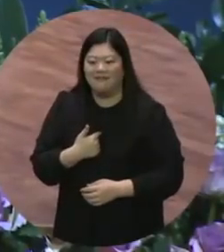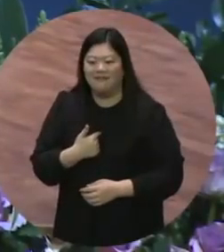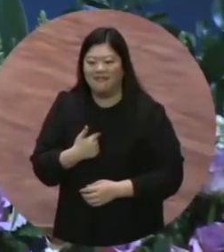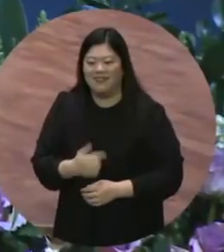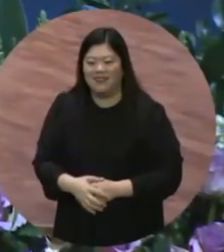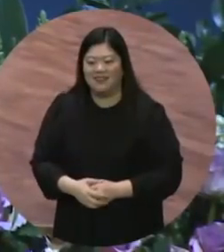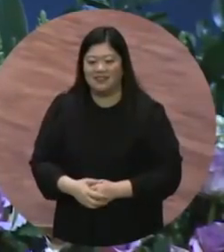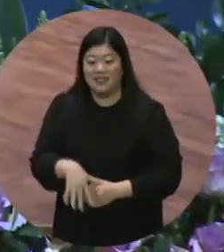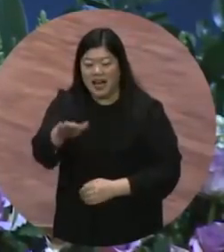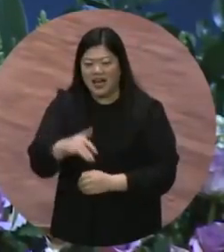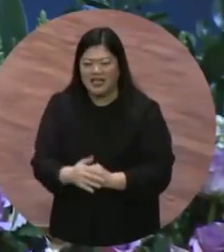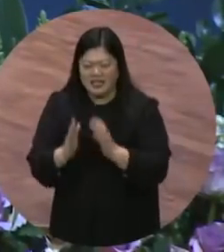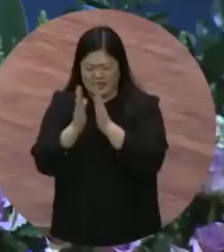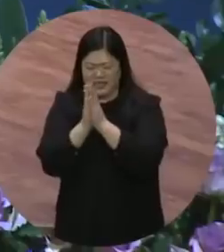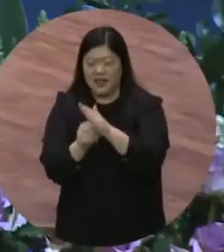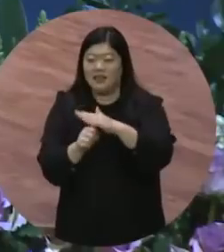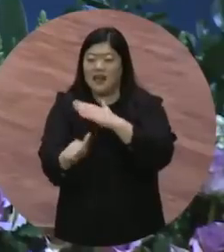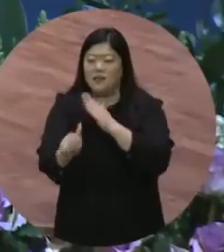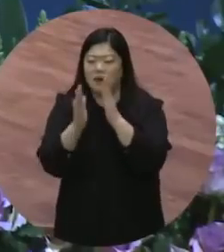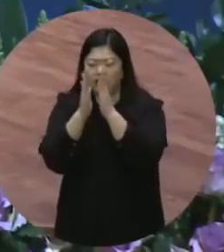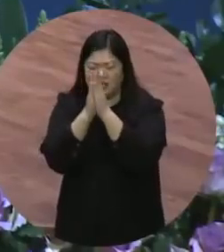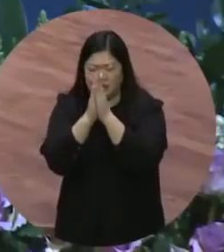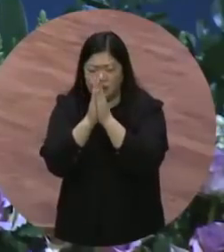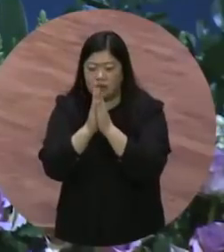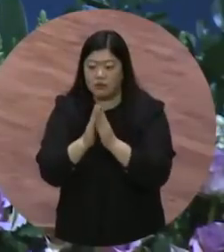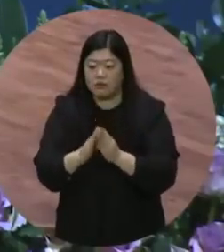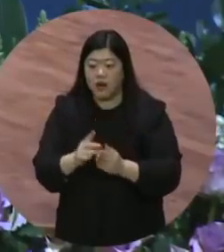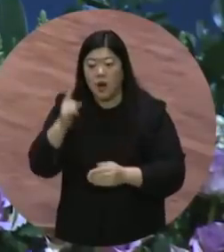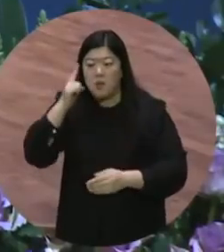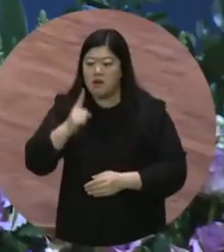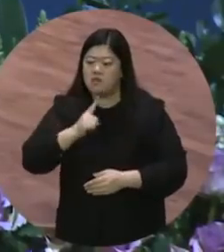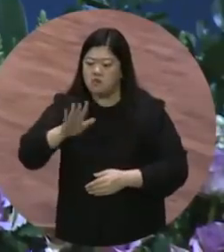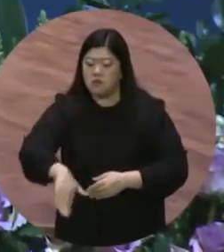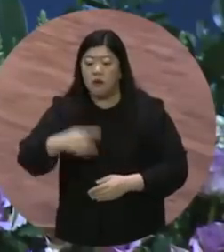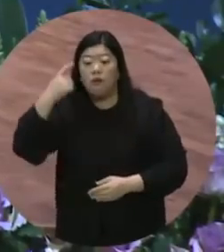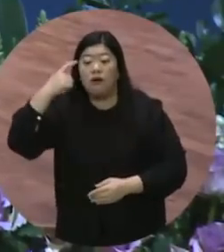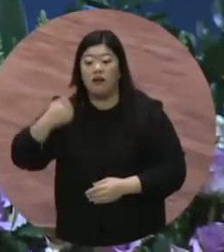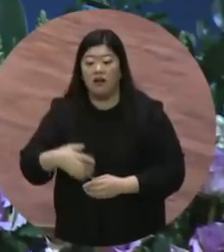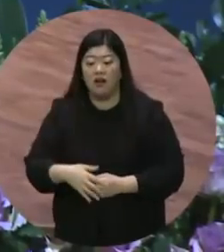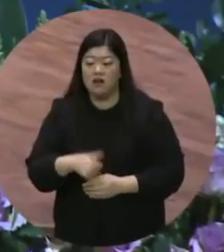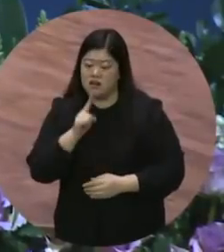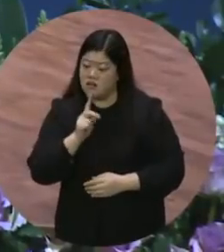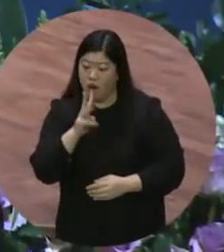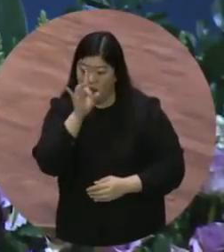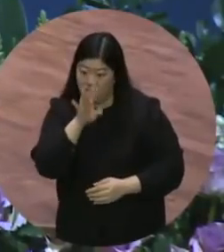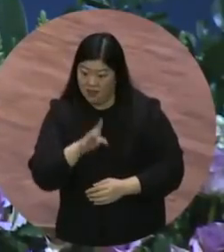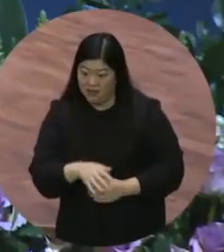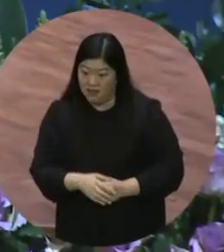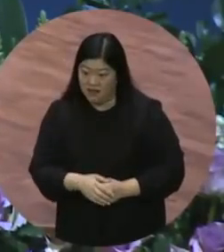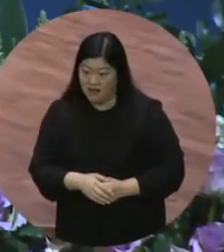기도는 왜 1분 이상 넘기면 안 됩니까? 꼭 밥 먹을 때만 해야 됩니까? 무릎 꿇으면 안 됩니까?